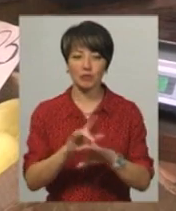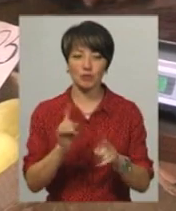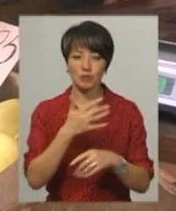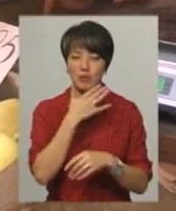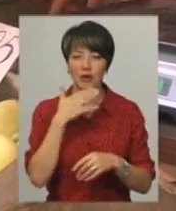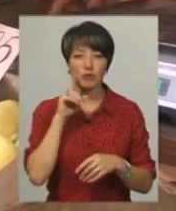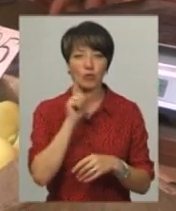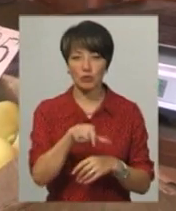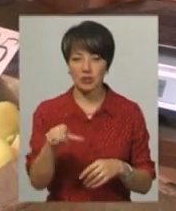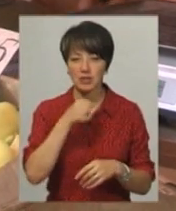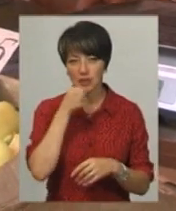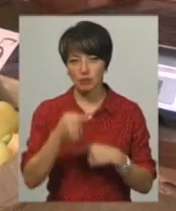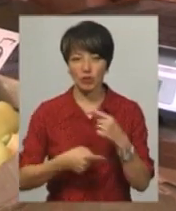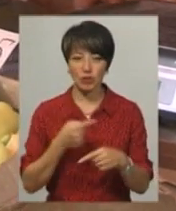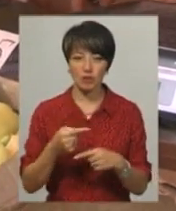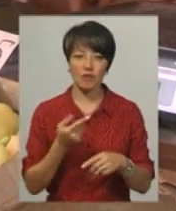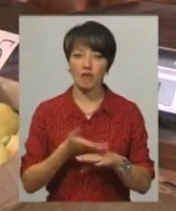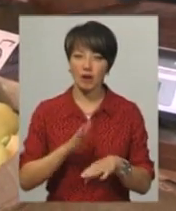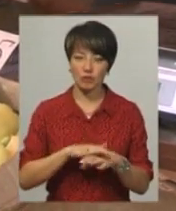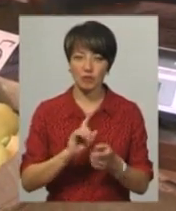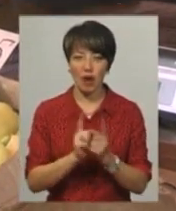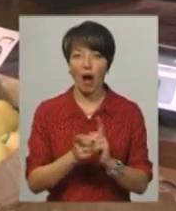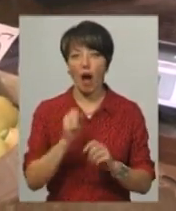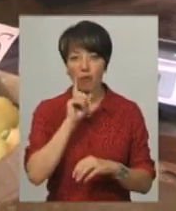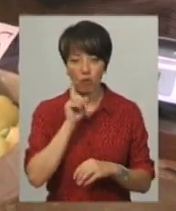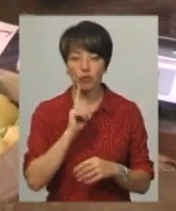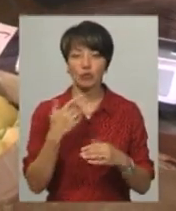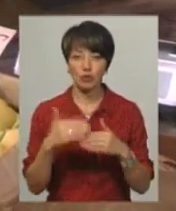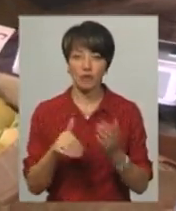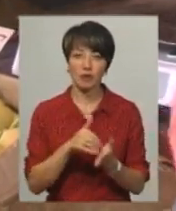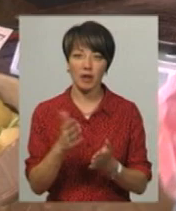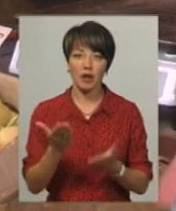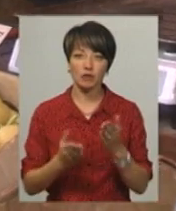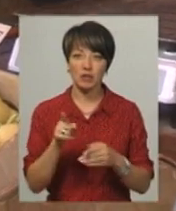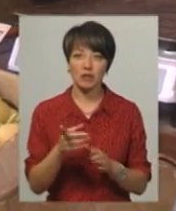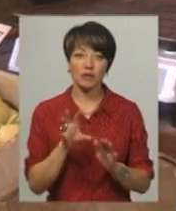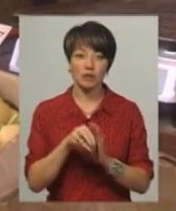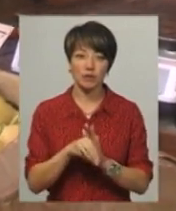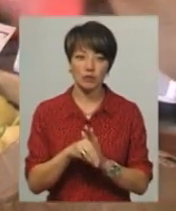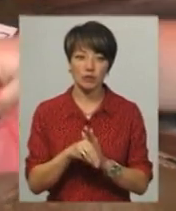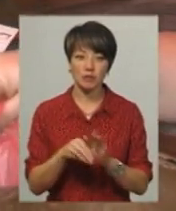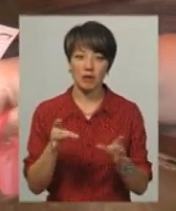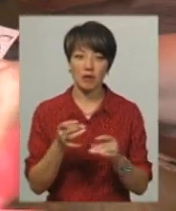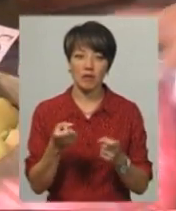багато молодіжі, старше покоління дуже тяжко, молодіж вже відмовляється, навіть якщо ти вложиш цей кульок,